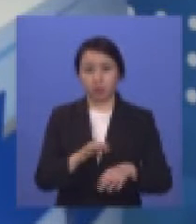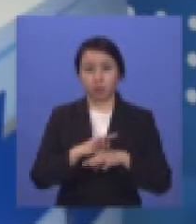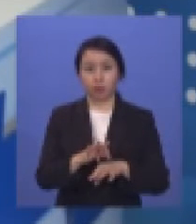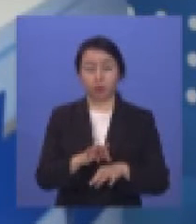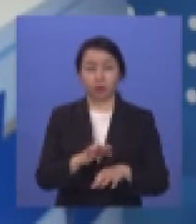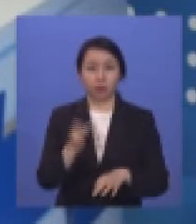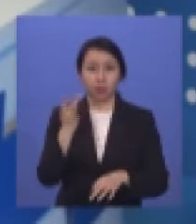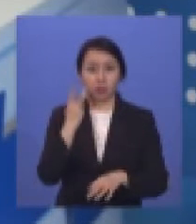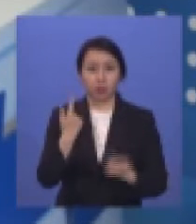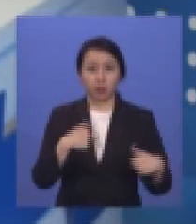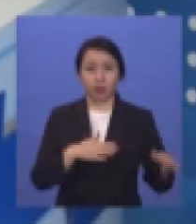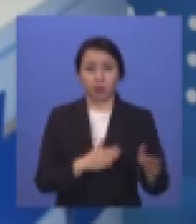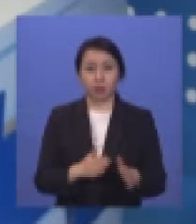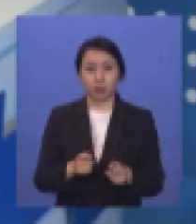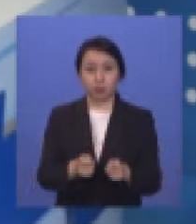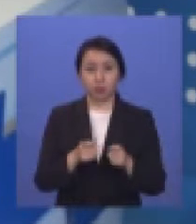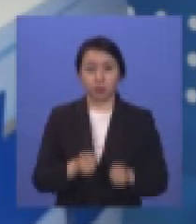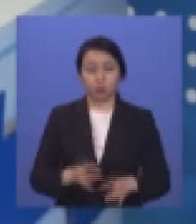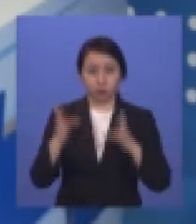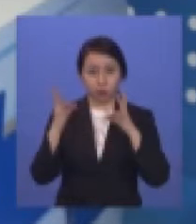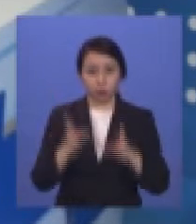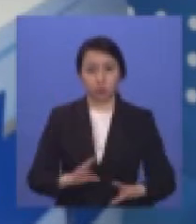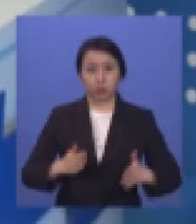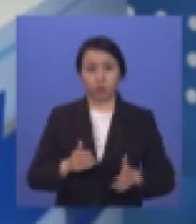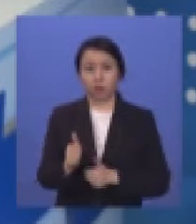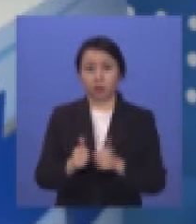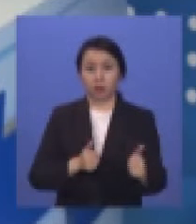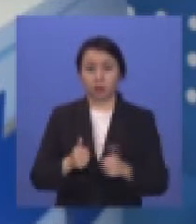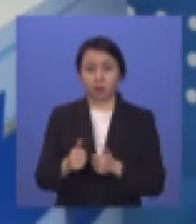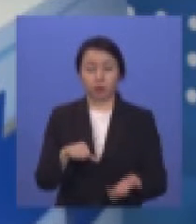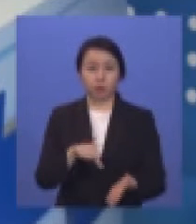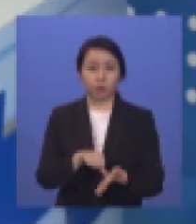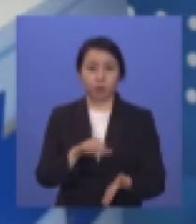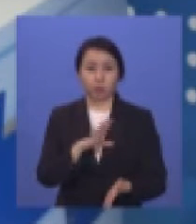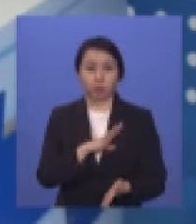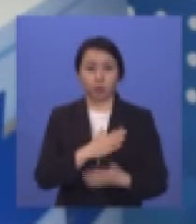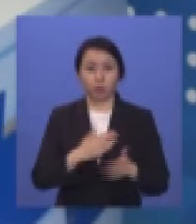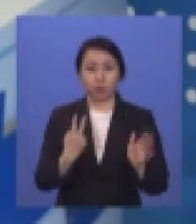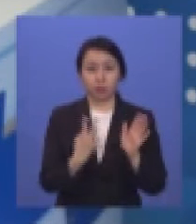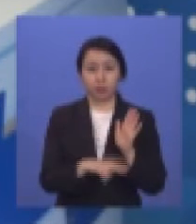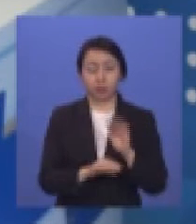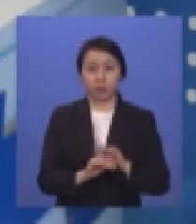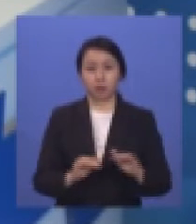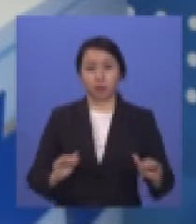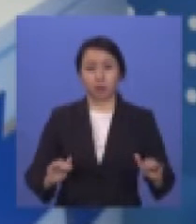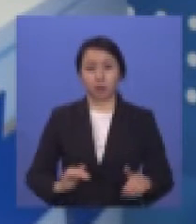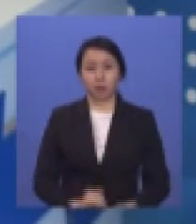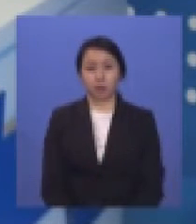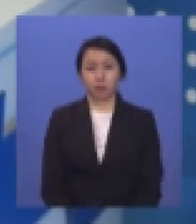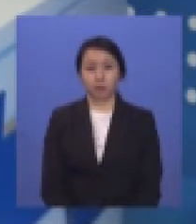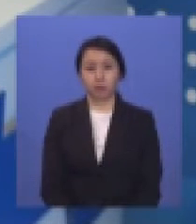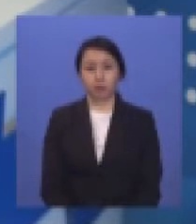проводили регулярно. Организатор – департамент по чрезвычайным ситуациям. В соревнованиях приняли участие более 70